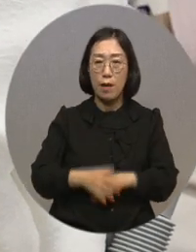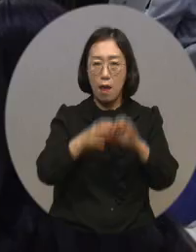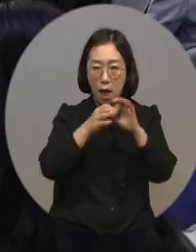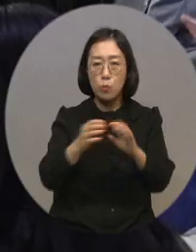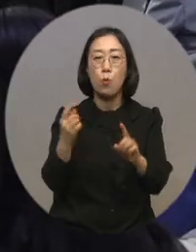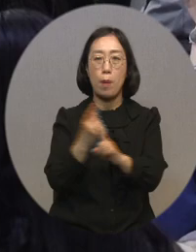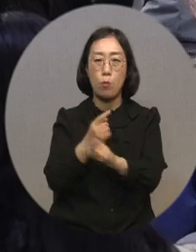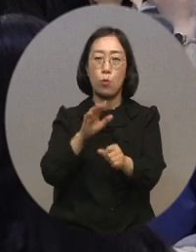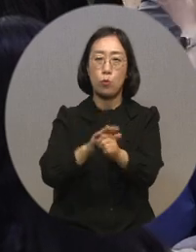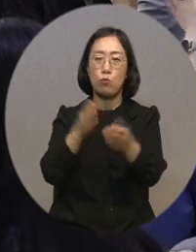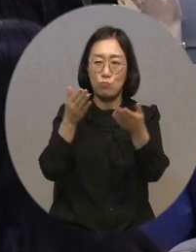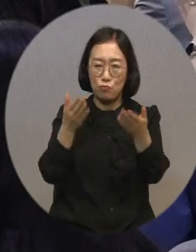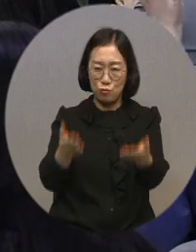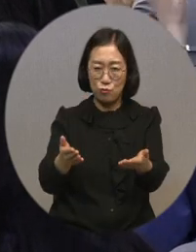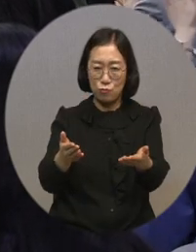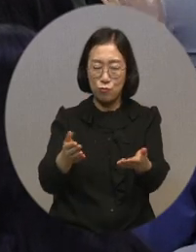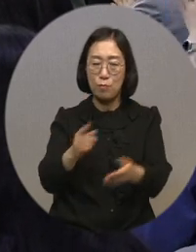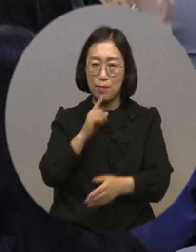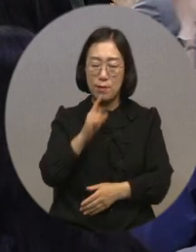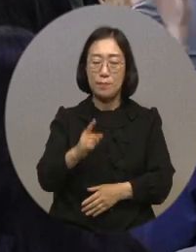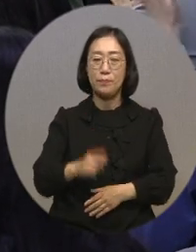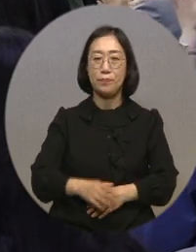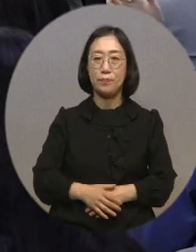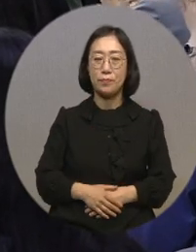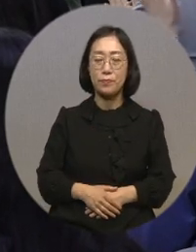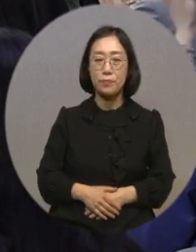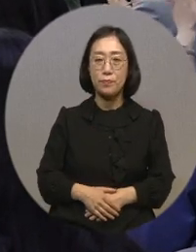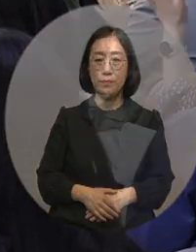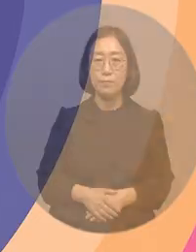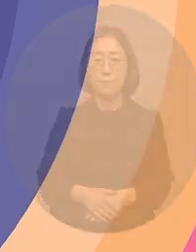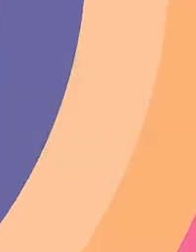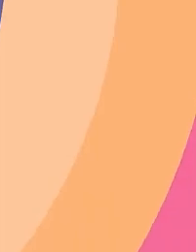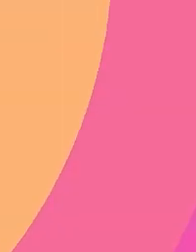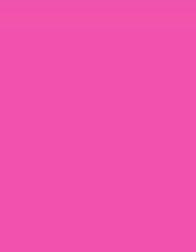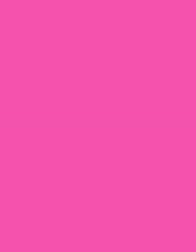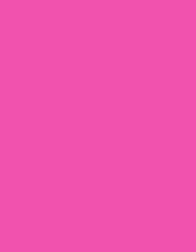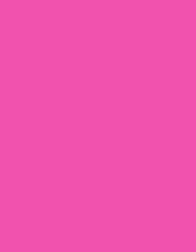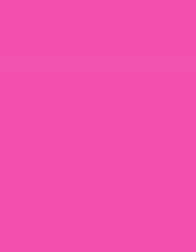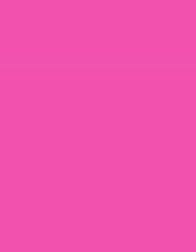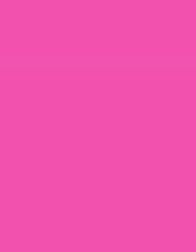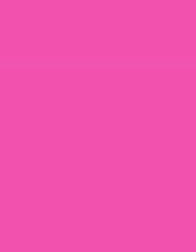밝혔습니다. 복지TV 원한 방송 차인희입니다.